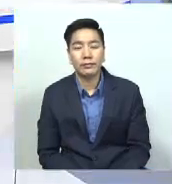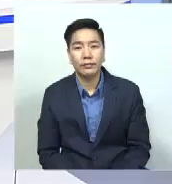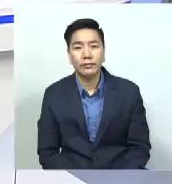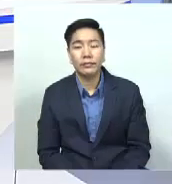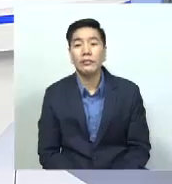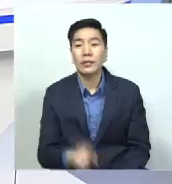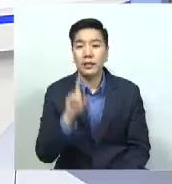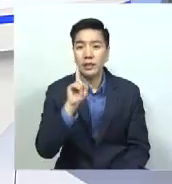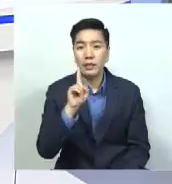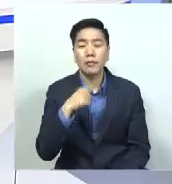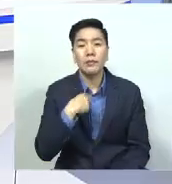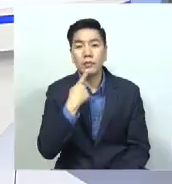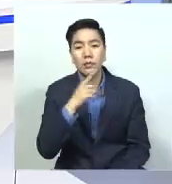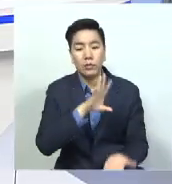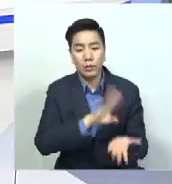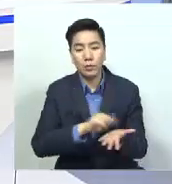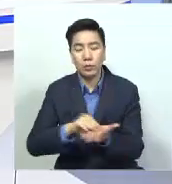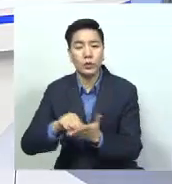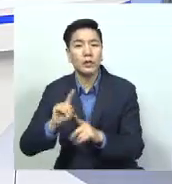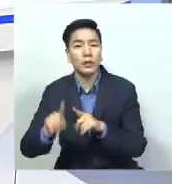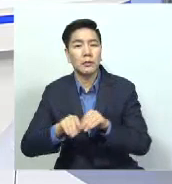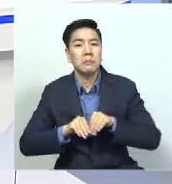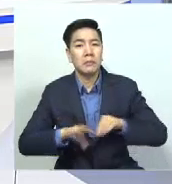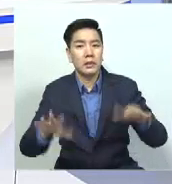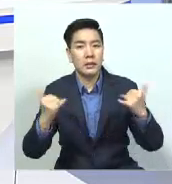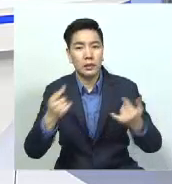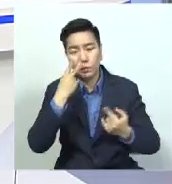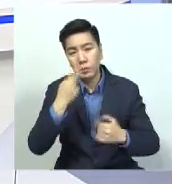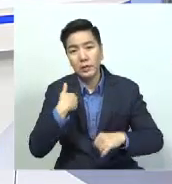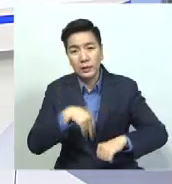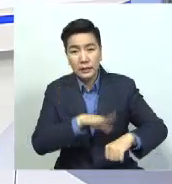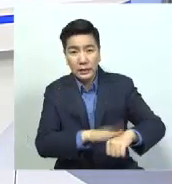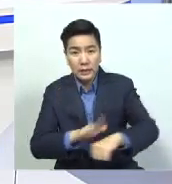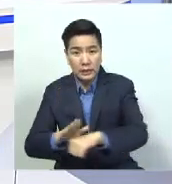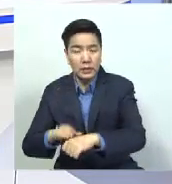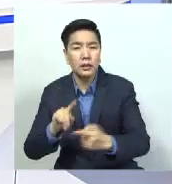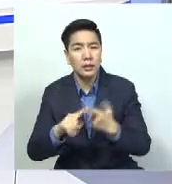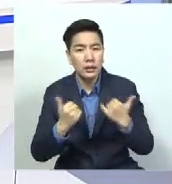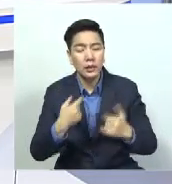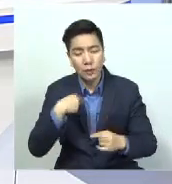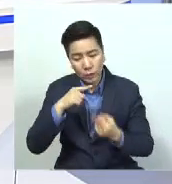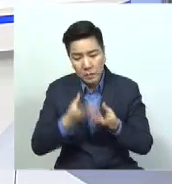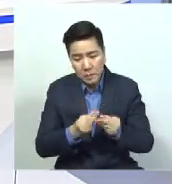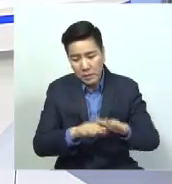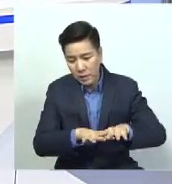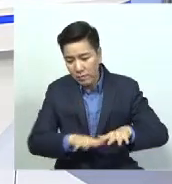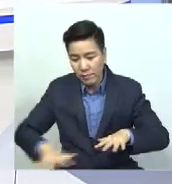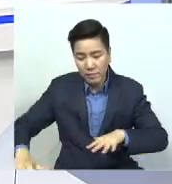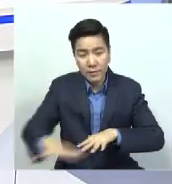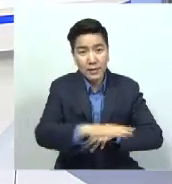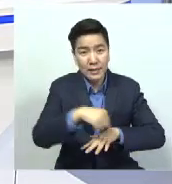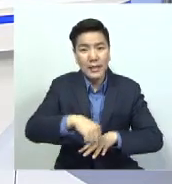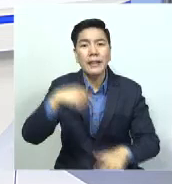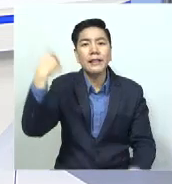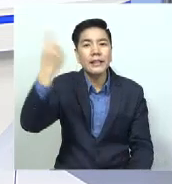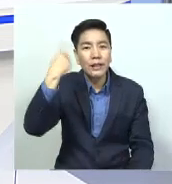เน้นย้ำกันอีกครั้งหนึ่งนะคะเห็นข้อมูลต่างๆในโลกออนไลน์บางคนเนี่ยมีการเตือนกันไปถึงไหนต่อไหนกลายเป็นว่าในพื้นที่ซึ่งเป็นสถานที่ท่องเ